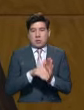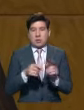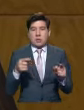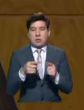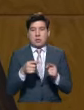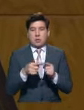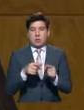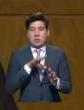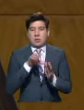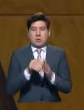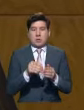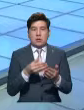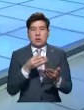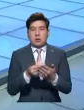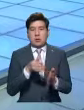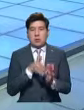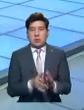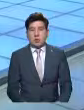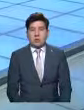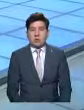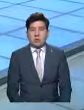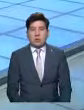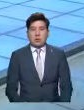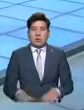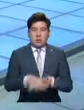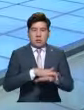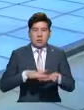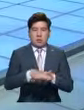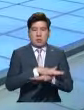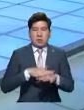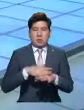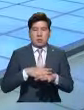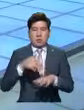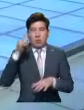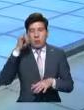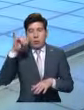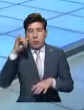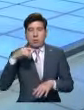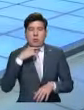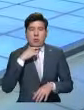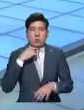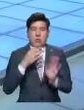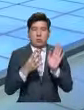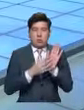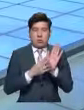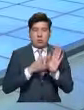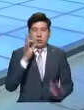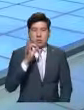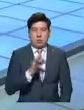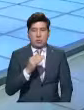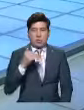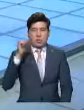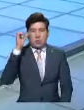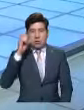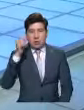беру арқылы табыс табуда. Халық көп тұтынатын сиыр еті бір жылда шамамен 9% қымбаттады. Қой еті 6,